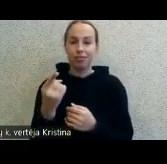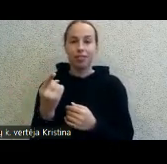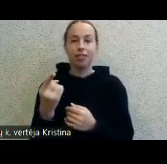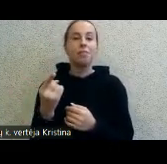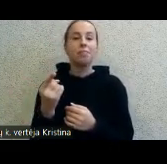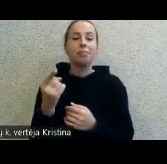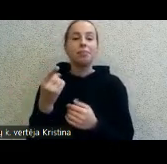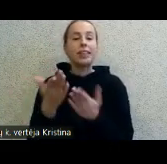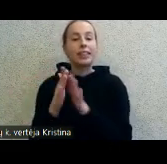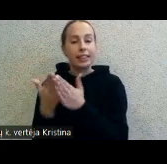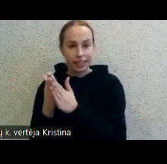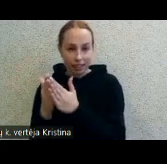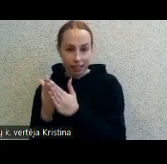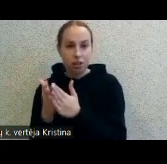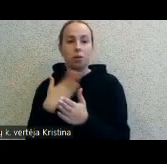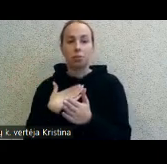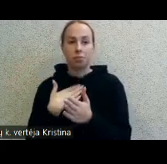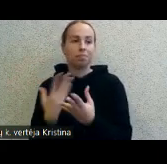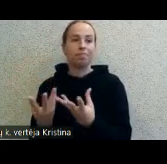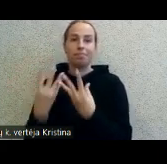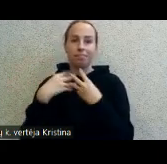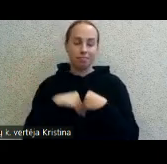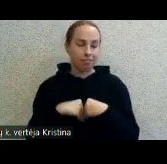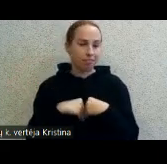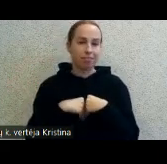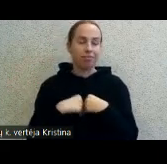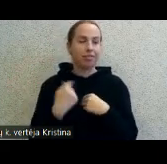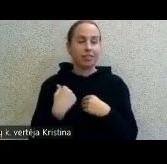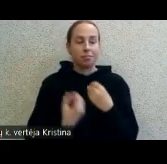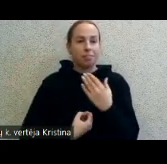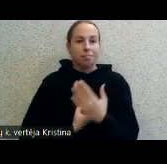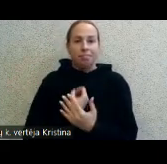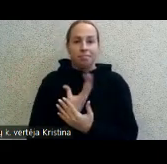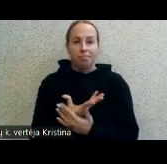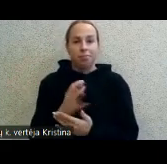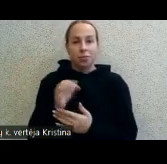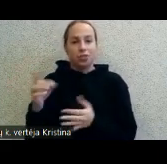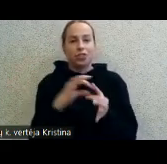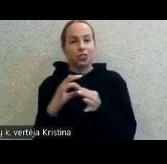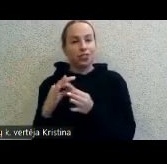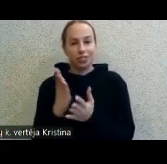mano skaitytojo tapatybės dalį. Tai yra, galima sakyti,